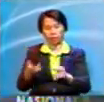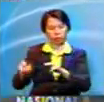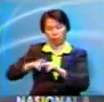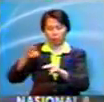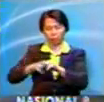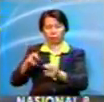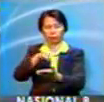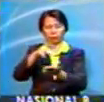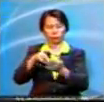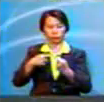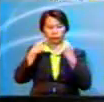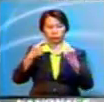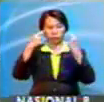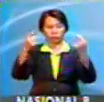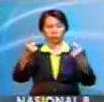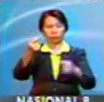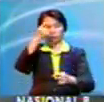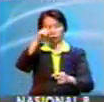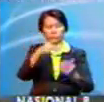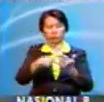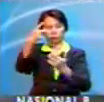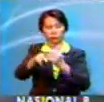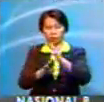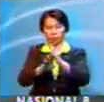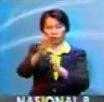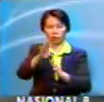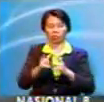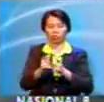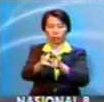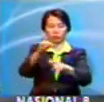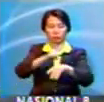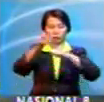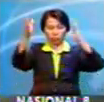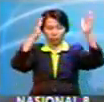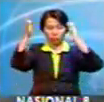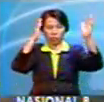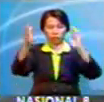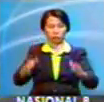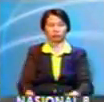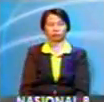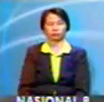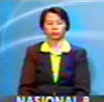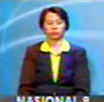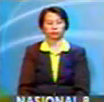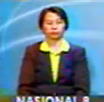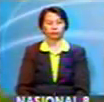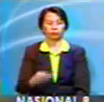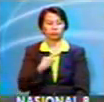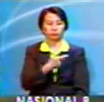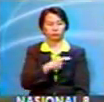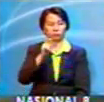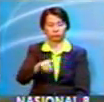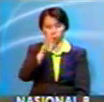menambah pusat-pusat kecemerlangan untuk program pembangunan olahraga di Malaysia. Kita harus fokus